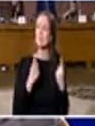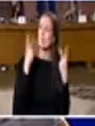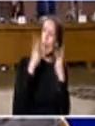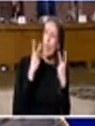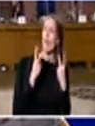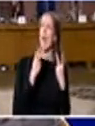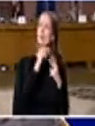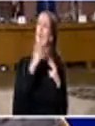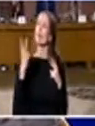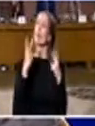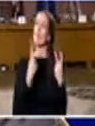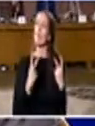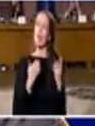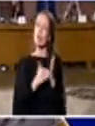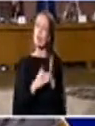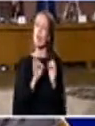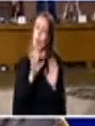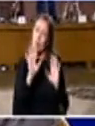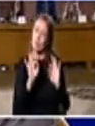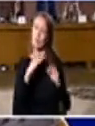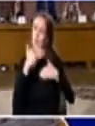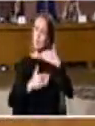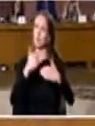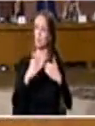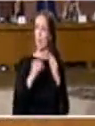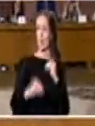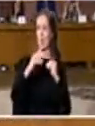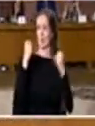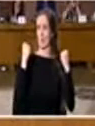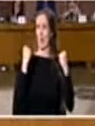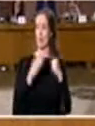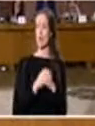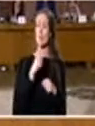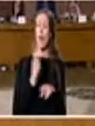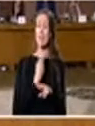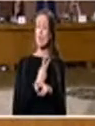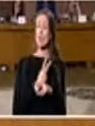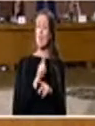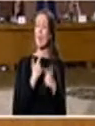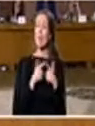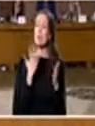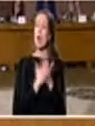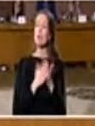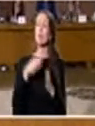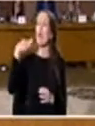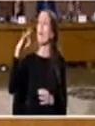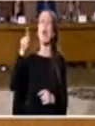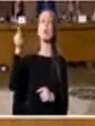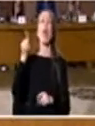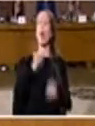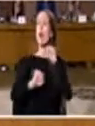i drugih vrednosti koje treba negovati i jačati. Međutim, država ne bi trebalo da bude jedini zaštitnik i